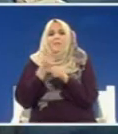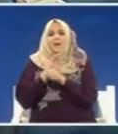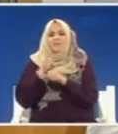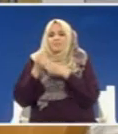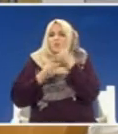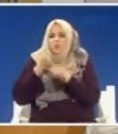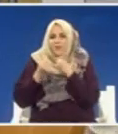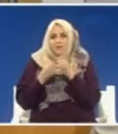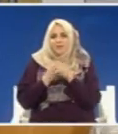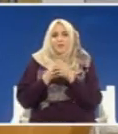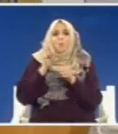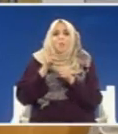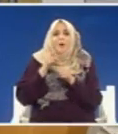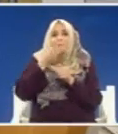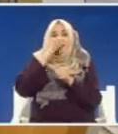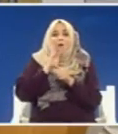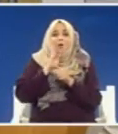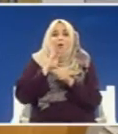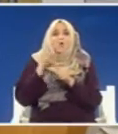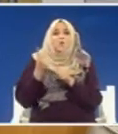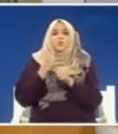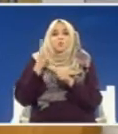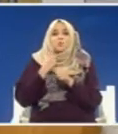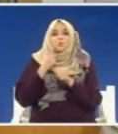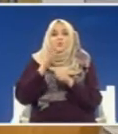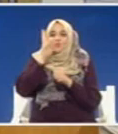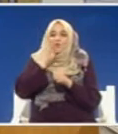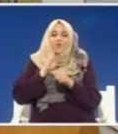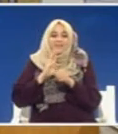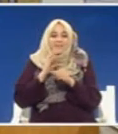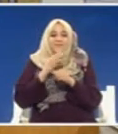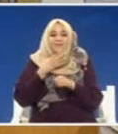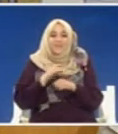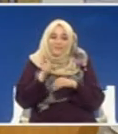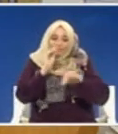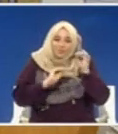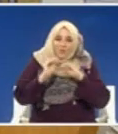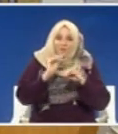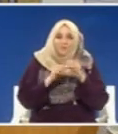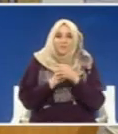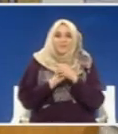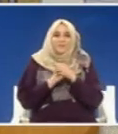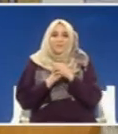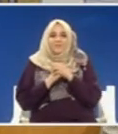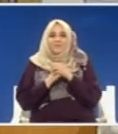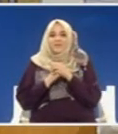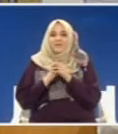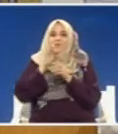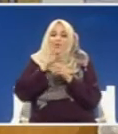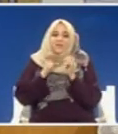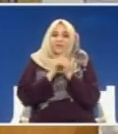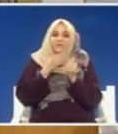يجرهما، لأن من طبيعة الوالدين أن يحن أن يحنا على الولد، أن يكون لطيفين مع